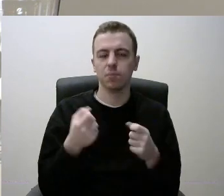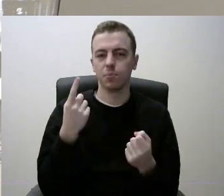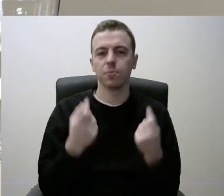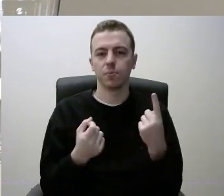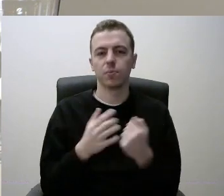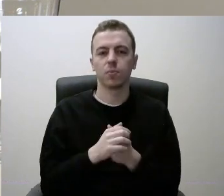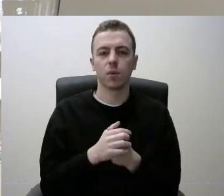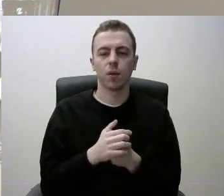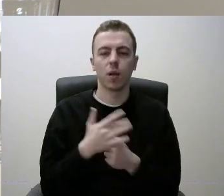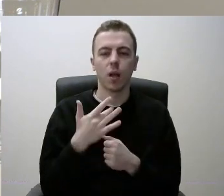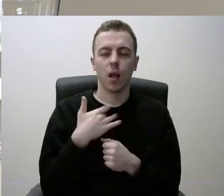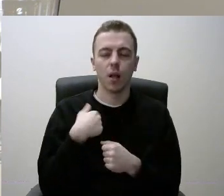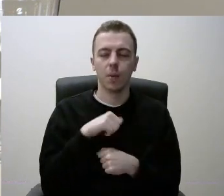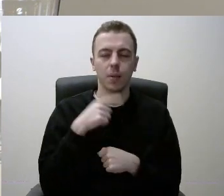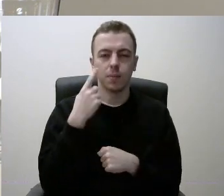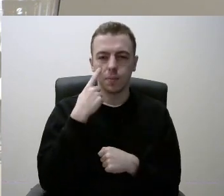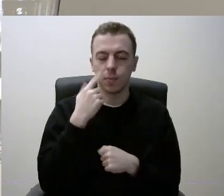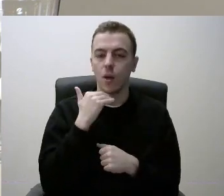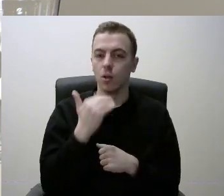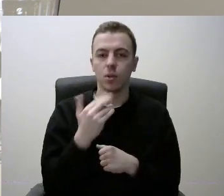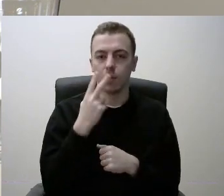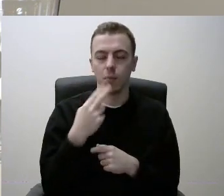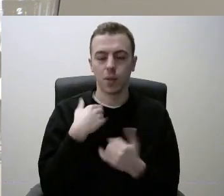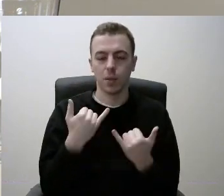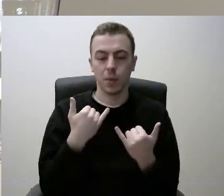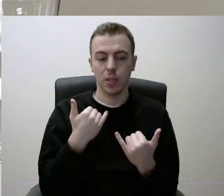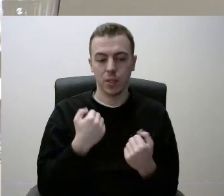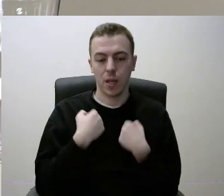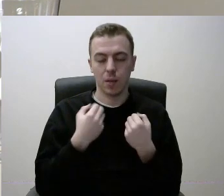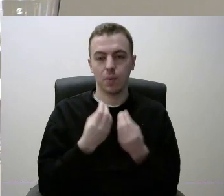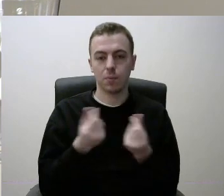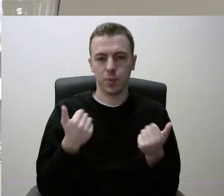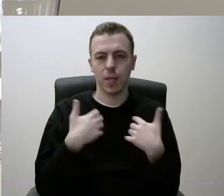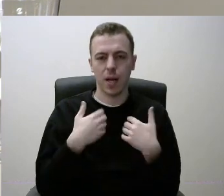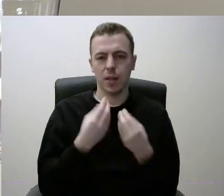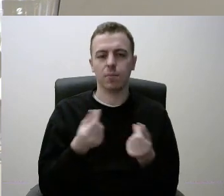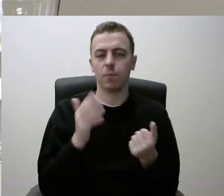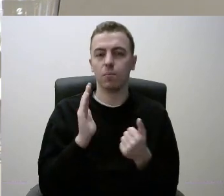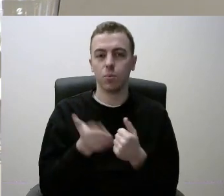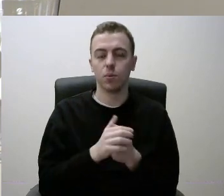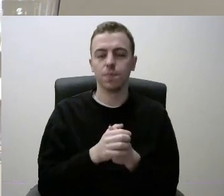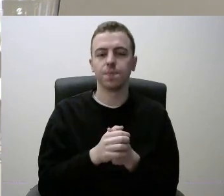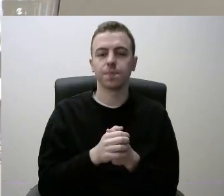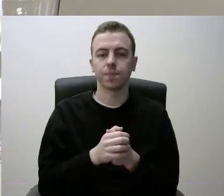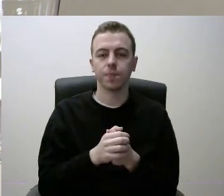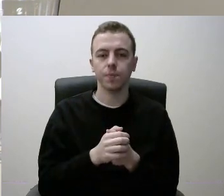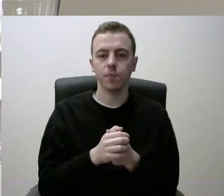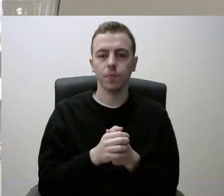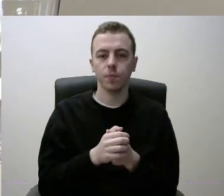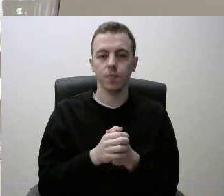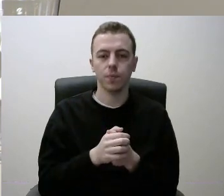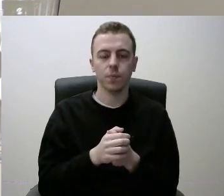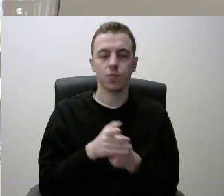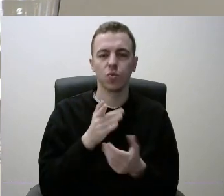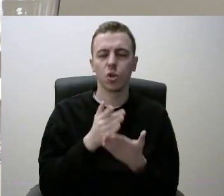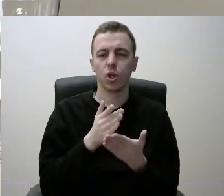man užkliūno labiausiai ir ką mes aiškinomės ir įvairiuose, kaip jūs sakėt, komitetų posėdžiuose, miesto taryboje, tai kad ne visada